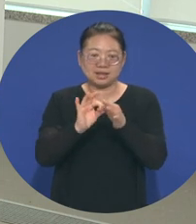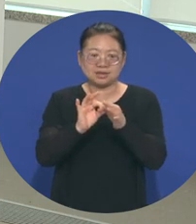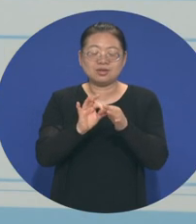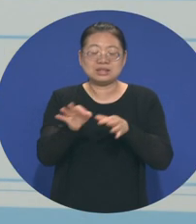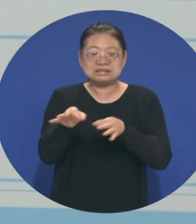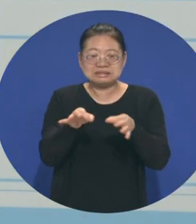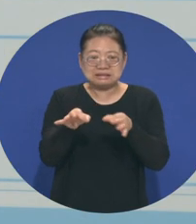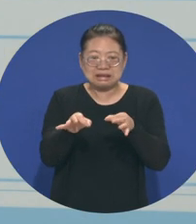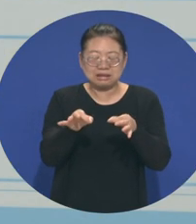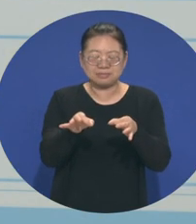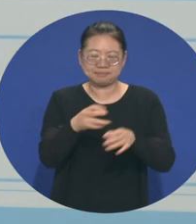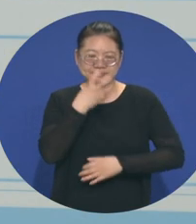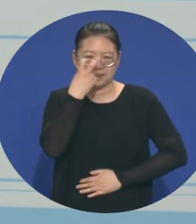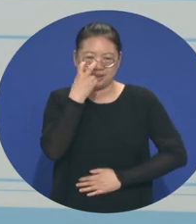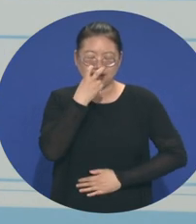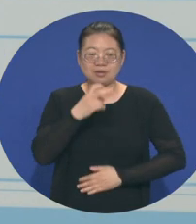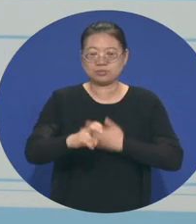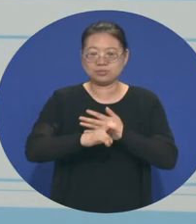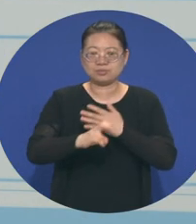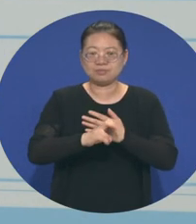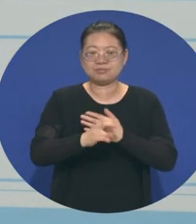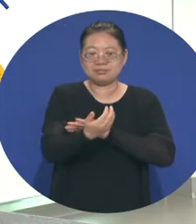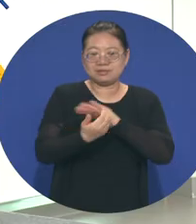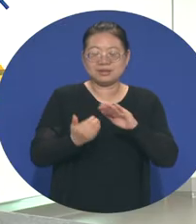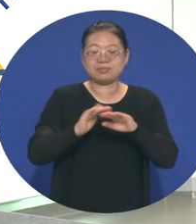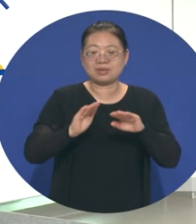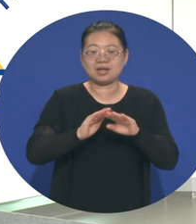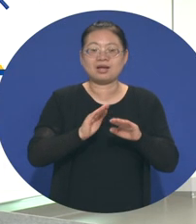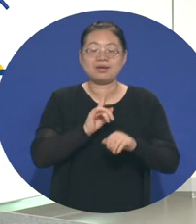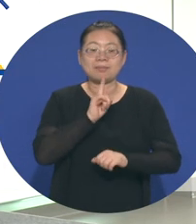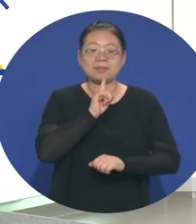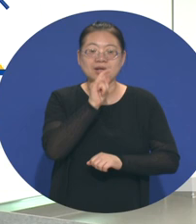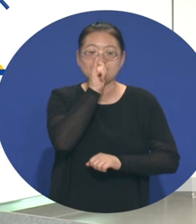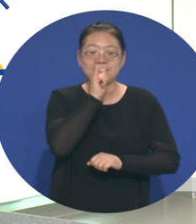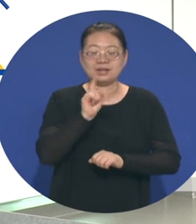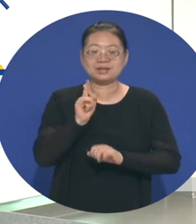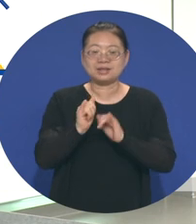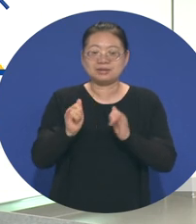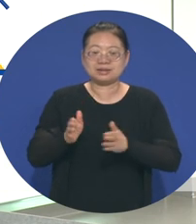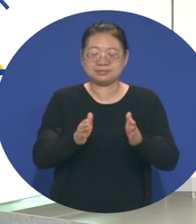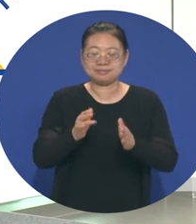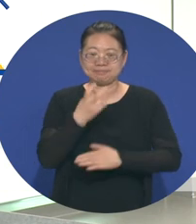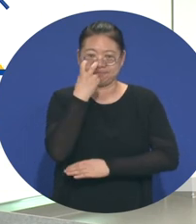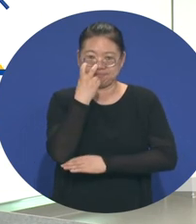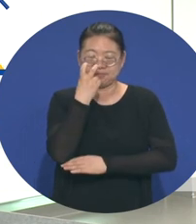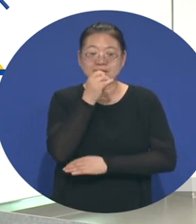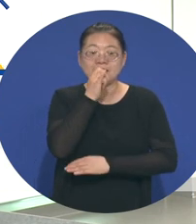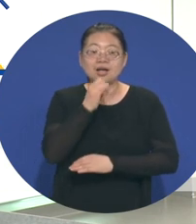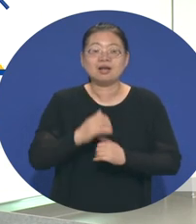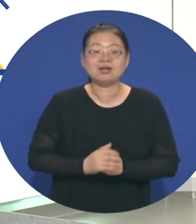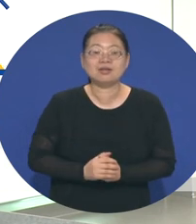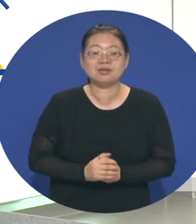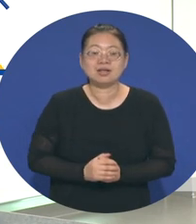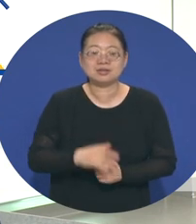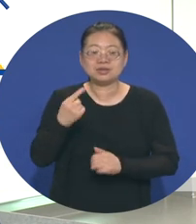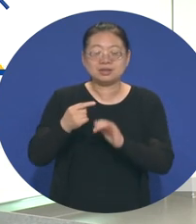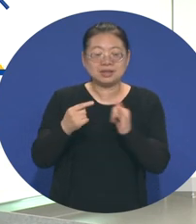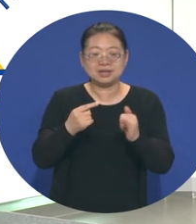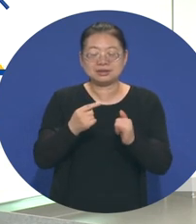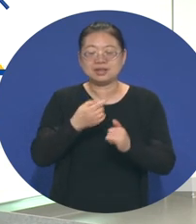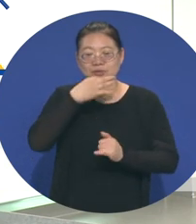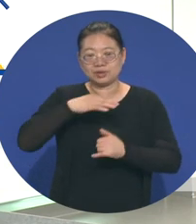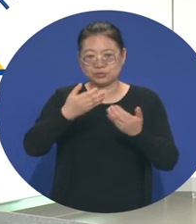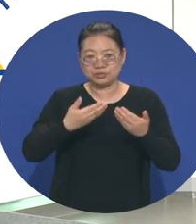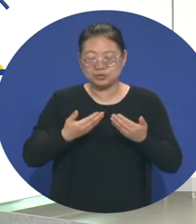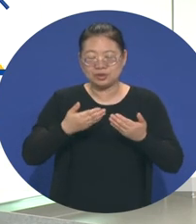불법행위에 선적으로 대응한다는 계획입니다 한 사람이 길목을 지키면 천명을 두렵게 할 것이다라는 손자병법